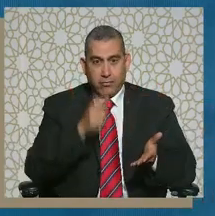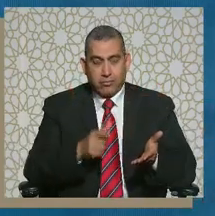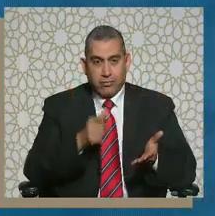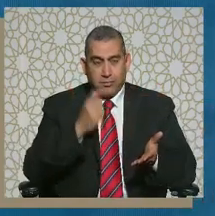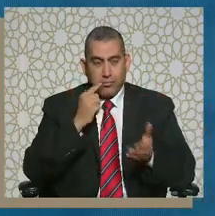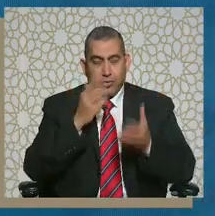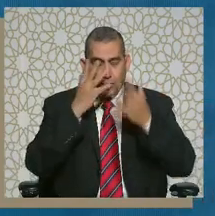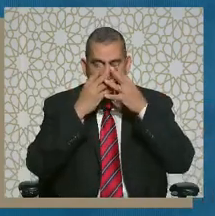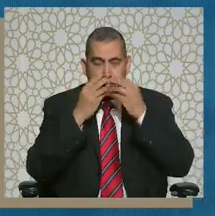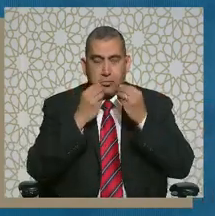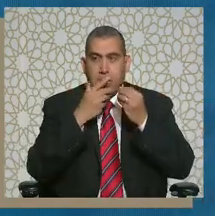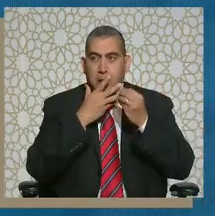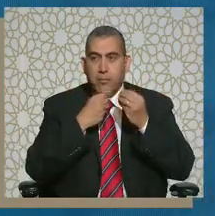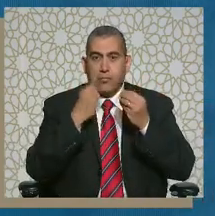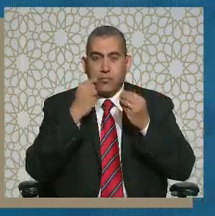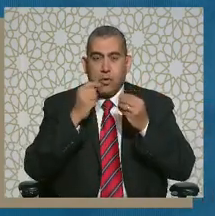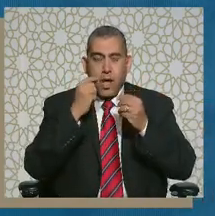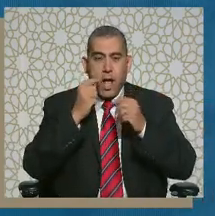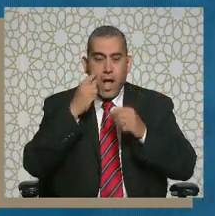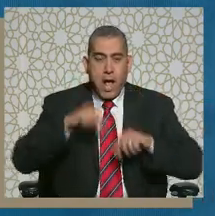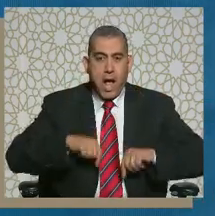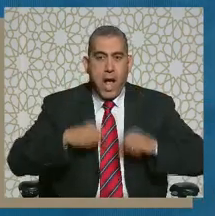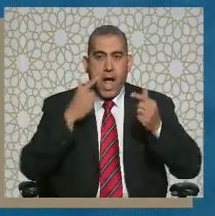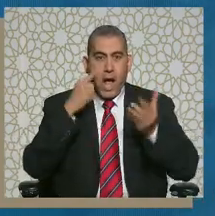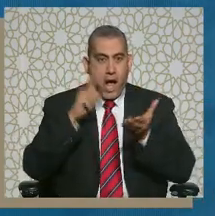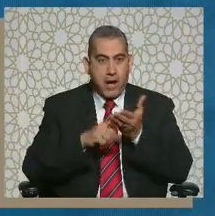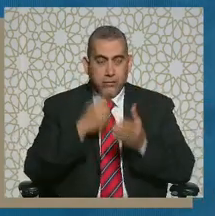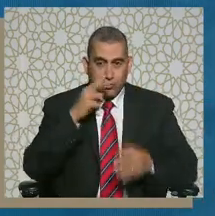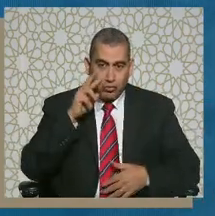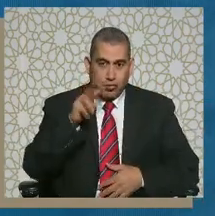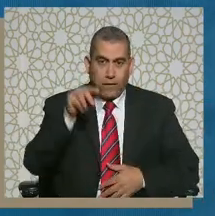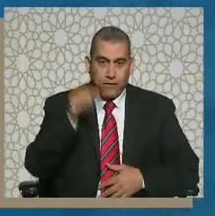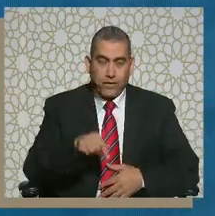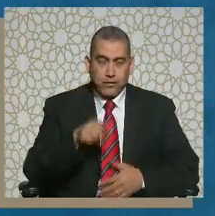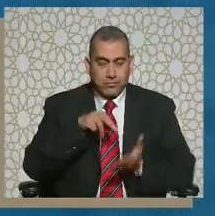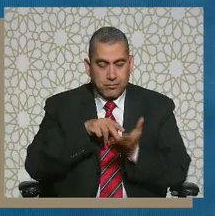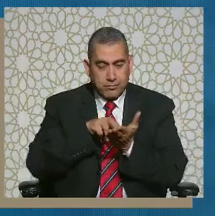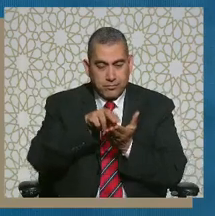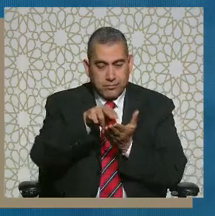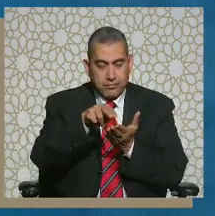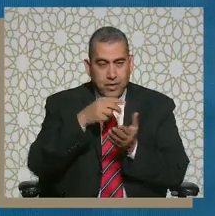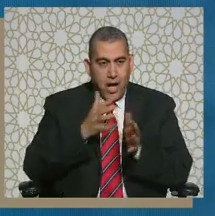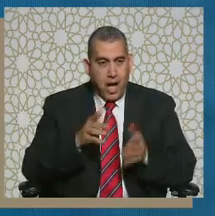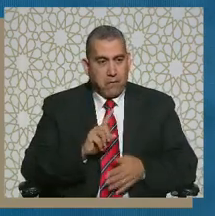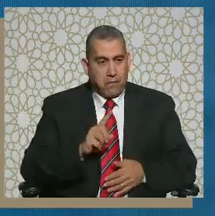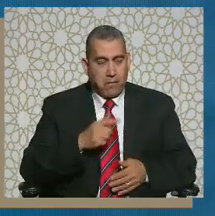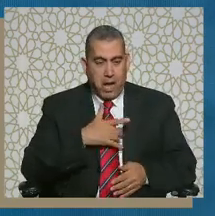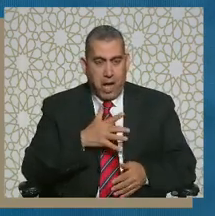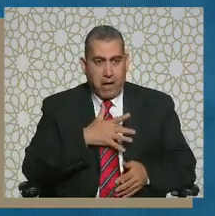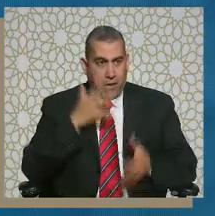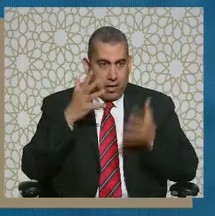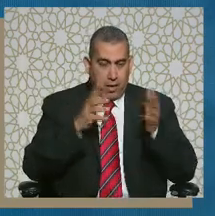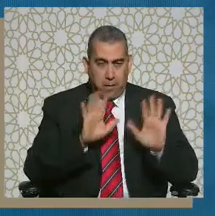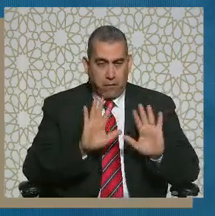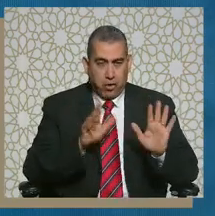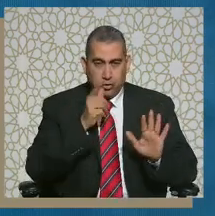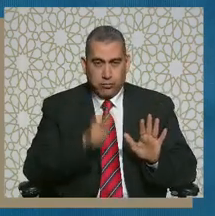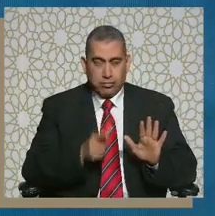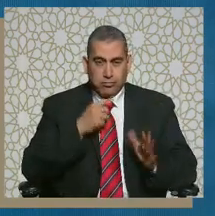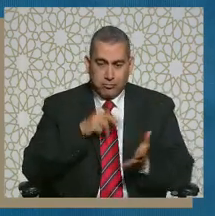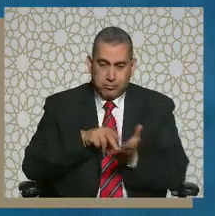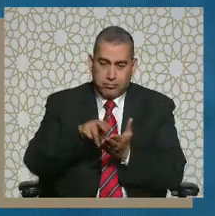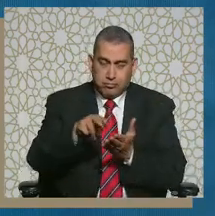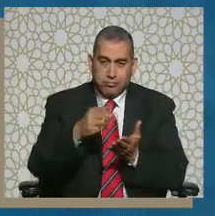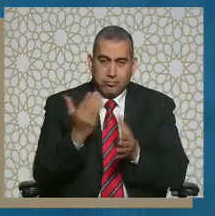الحياه الحقيقيه هي الصوره اللي انت هتشوفها وانت ماشي مش خايف ولا القان لكن ماشي